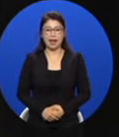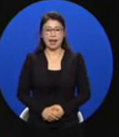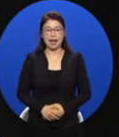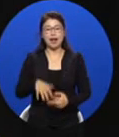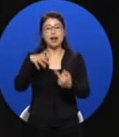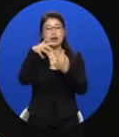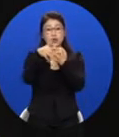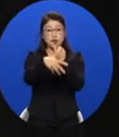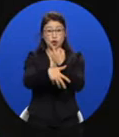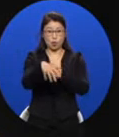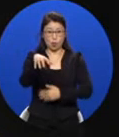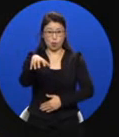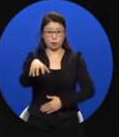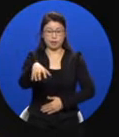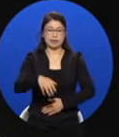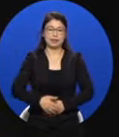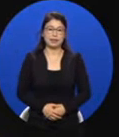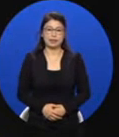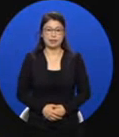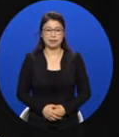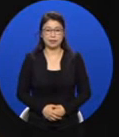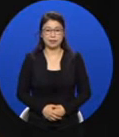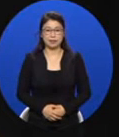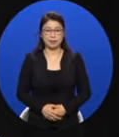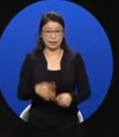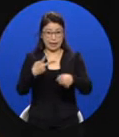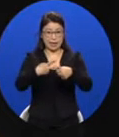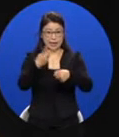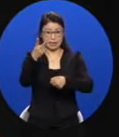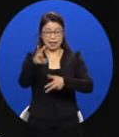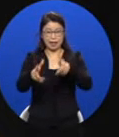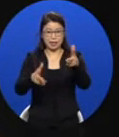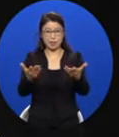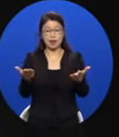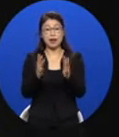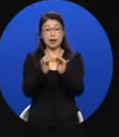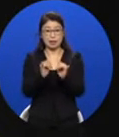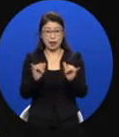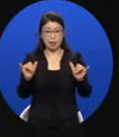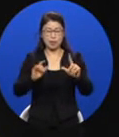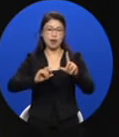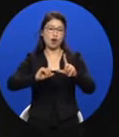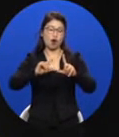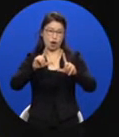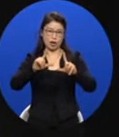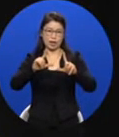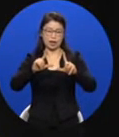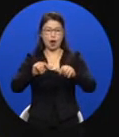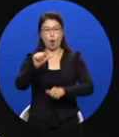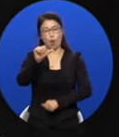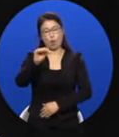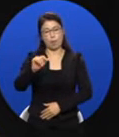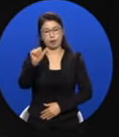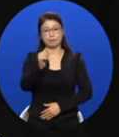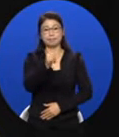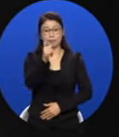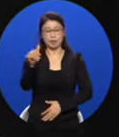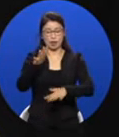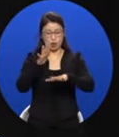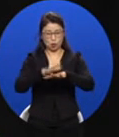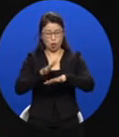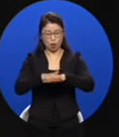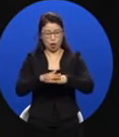산남 지역은 이제 1차 산업에 종사하시는 분들이 거의 한 5만 5천 됩니다. 농업에